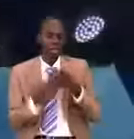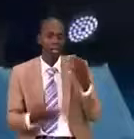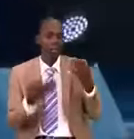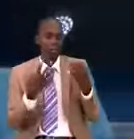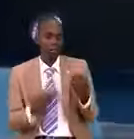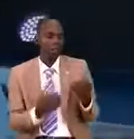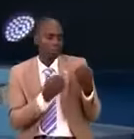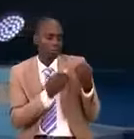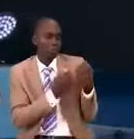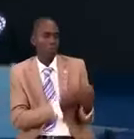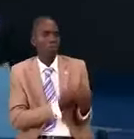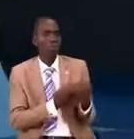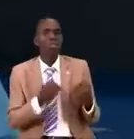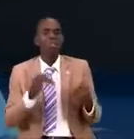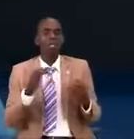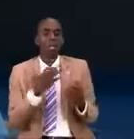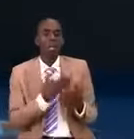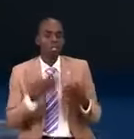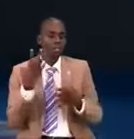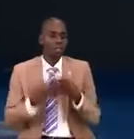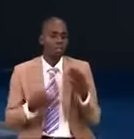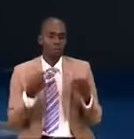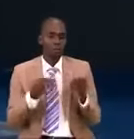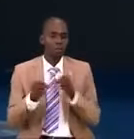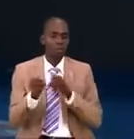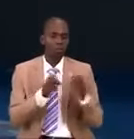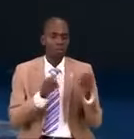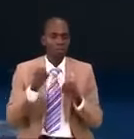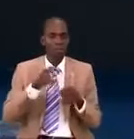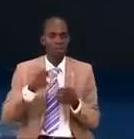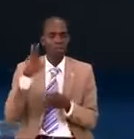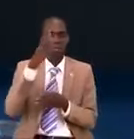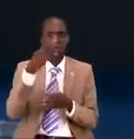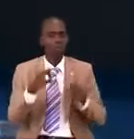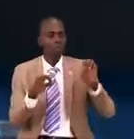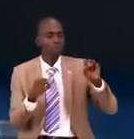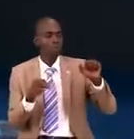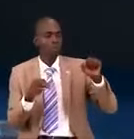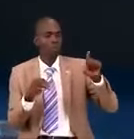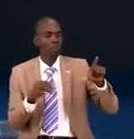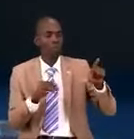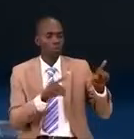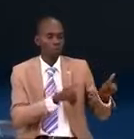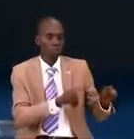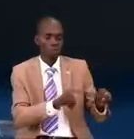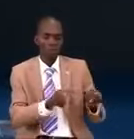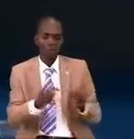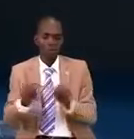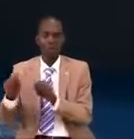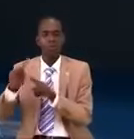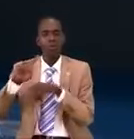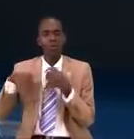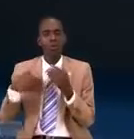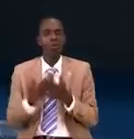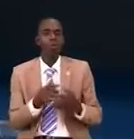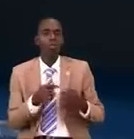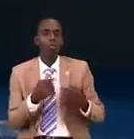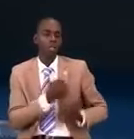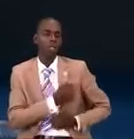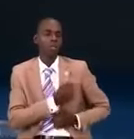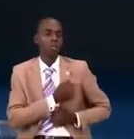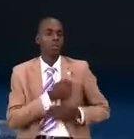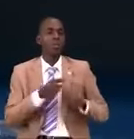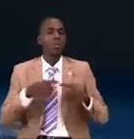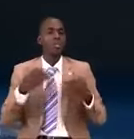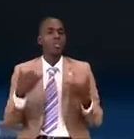de Saül se répandue sur l'armée mais David est venu il dit je vais me sèche